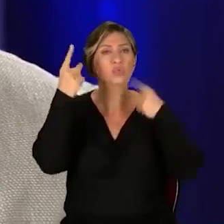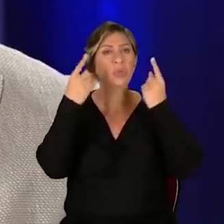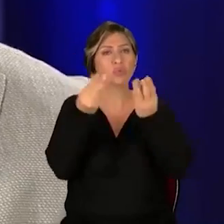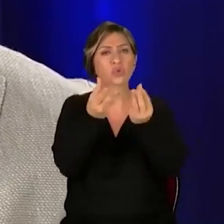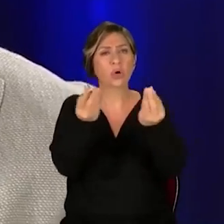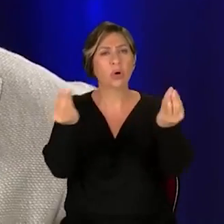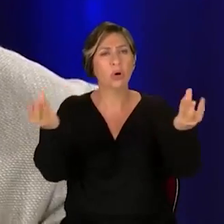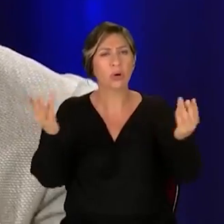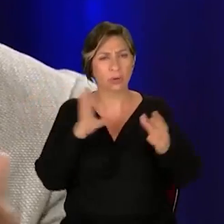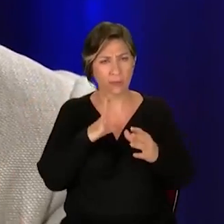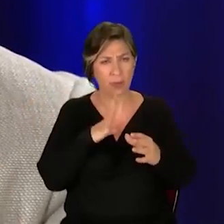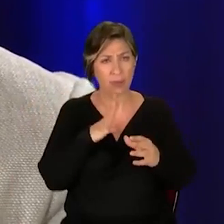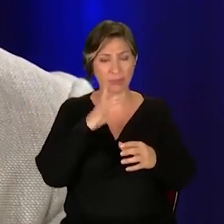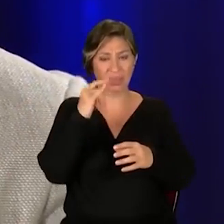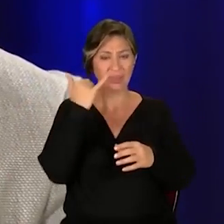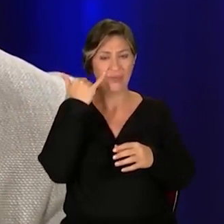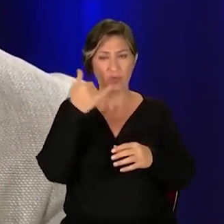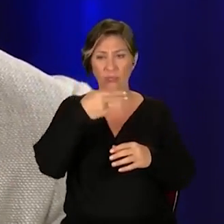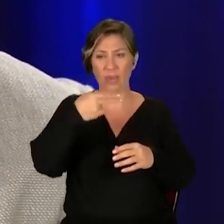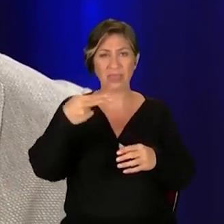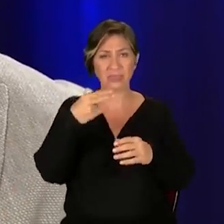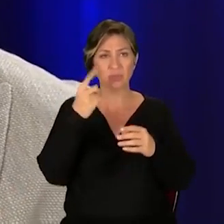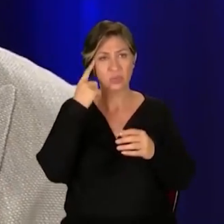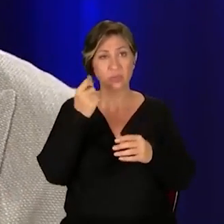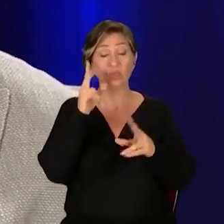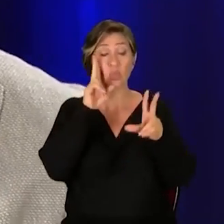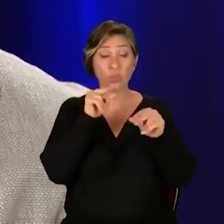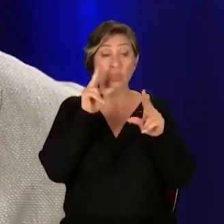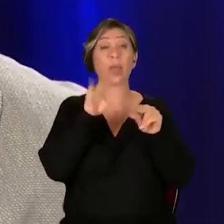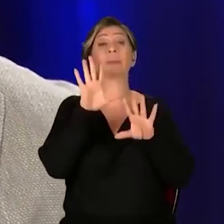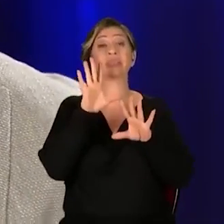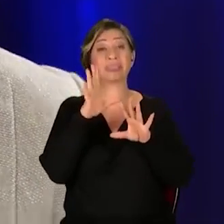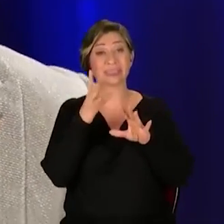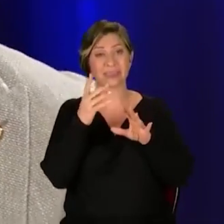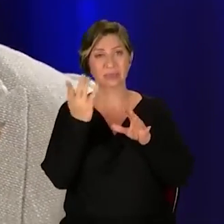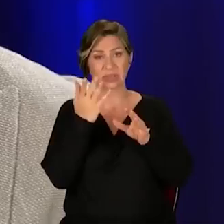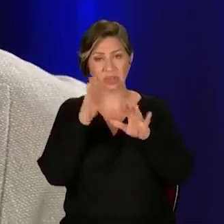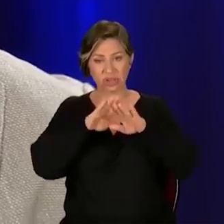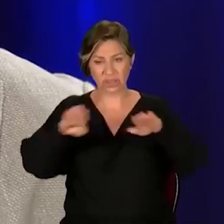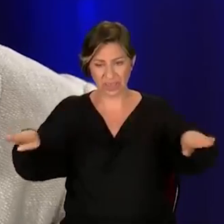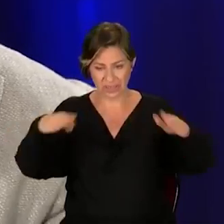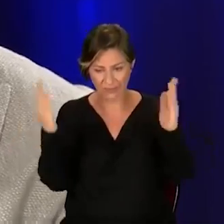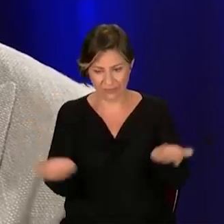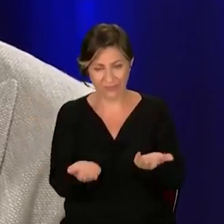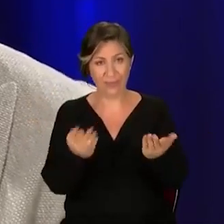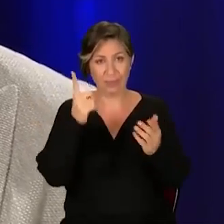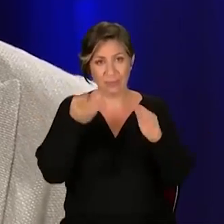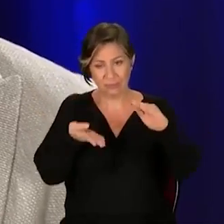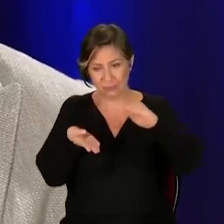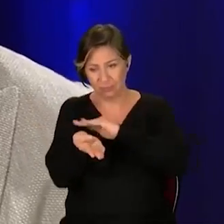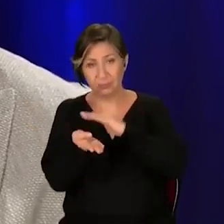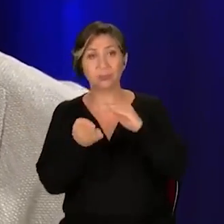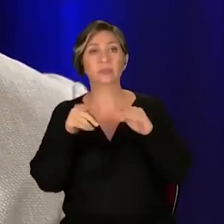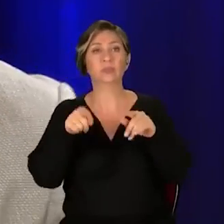düşünüyorlar. Mesela bir telefon markasının ürettiği, işte sizin uyuyup uyamadığınızı gösteren, mesela çarşafın altına serdiğiniz bir alet var mesela.